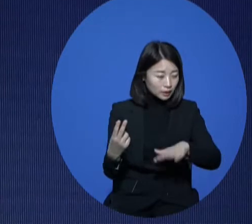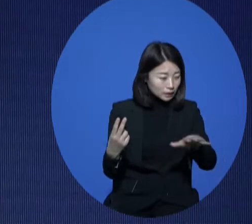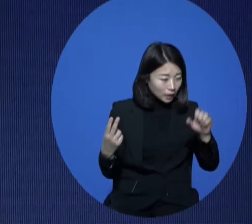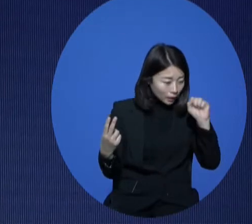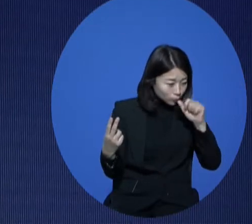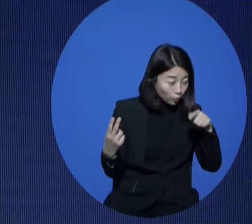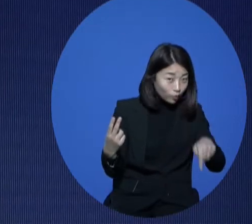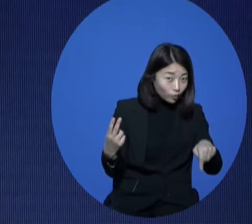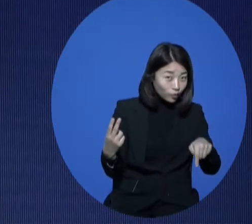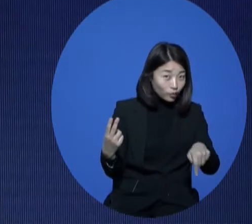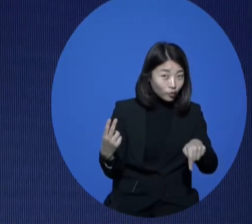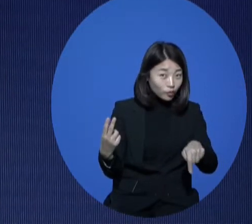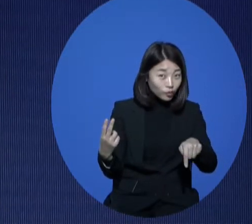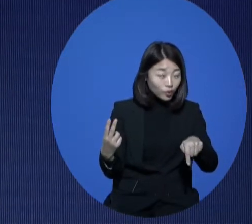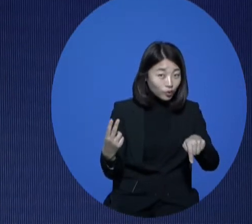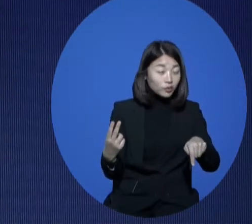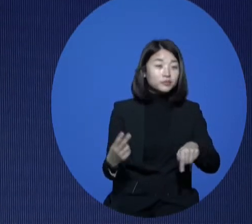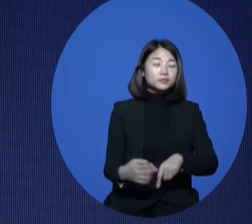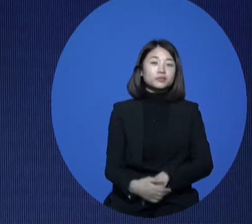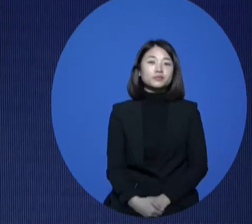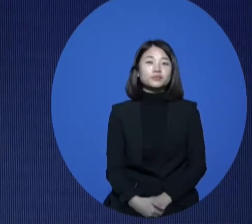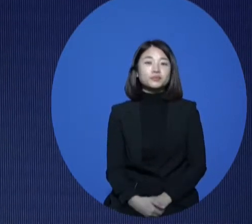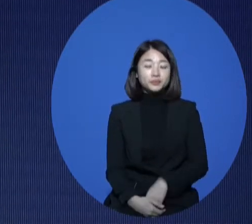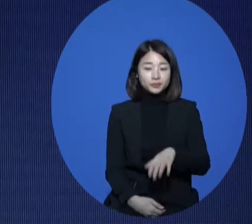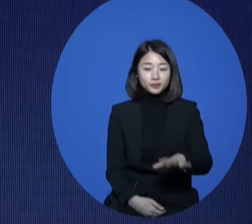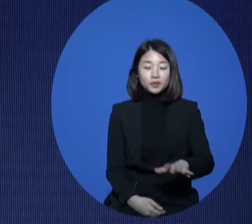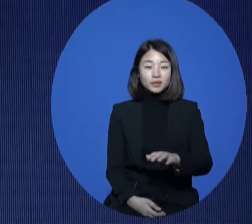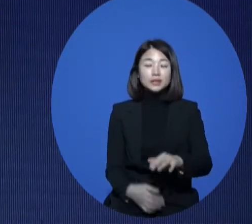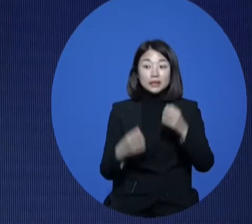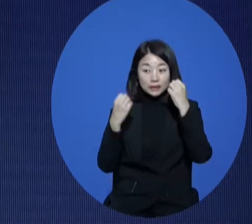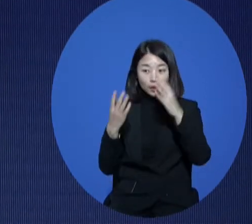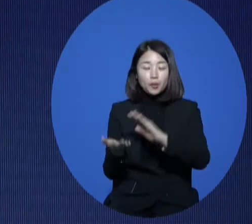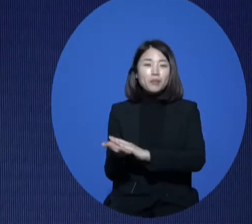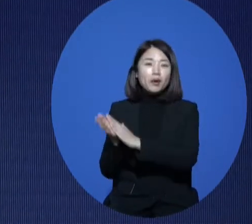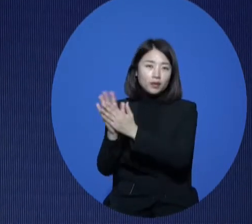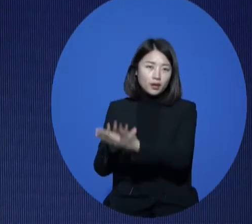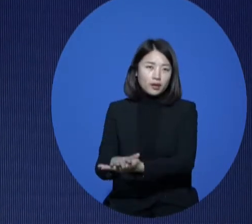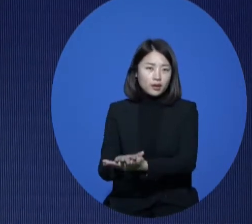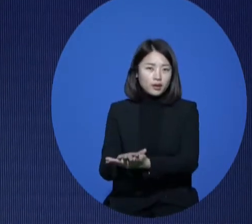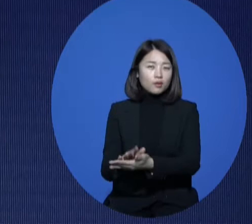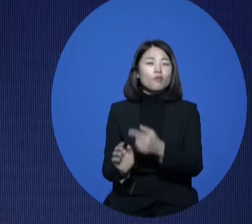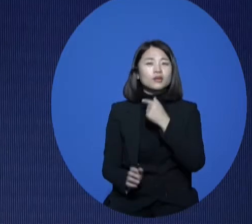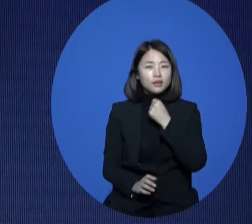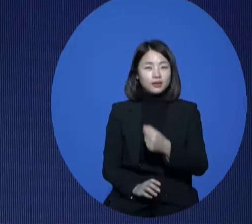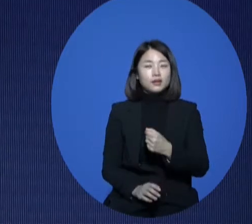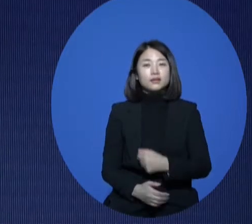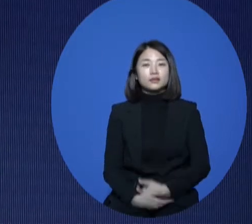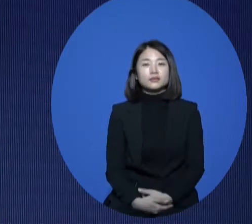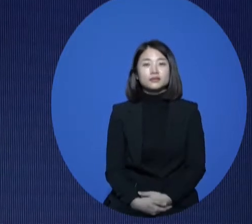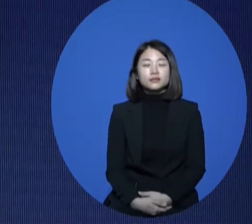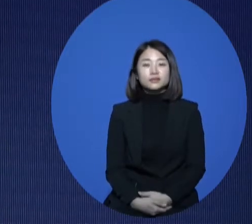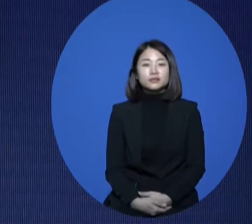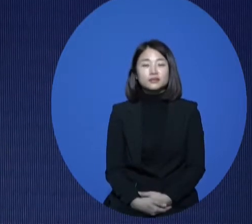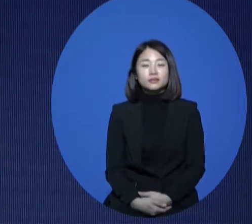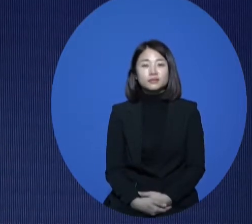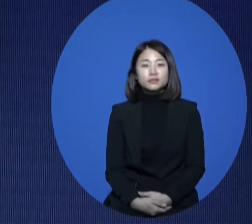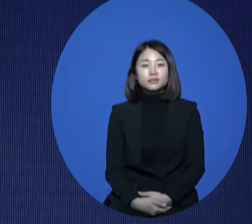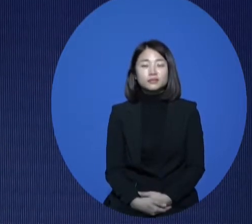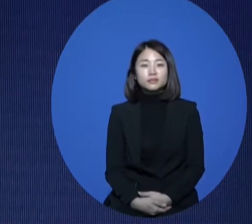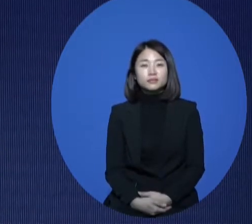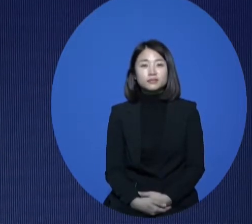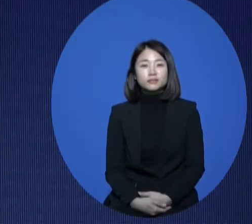드러난 건데 이 드러난 이 잘못을 고쳐서 새로 빌드업, 새로운 세상을 만든다